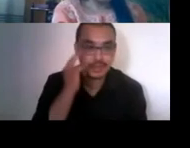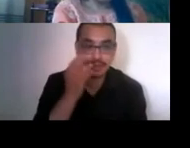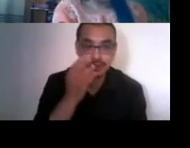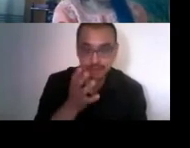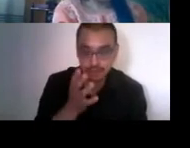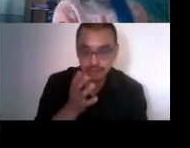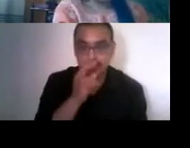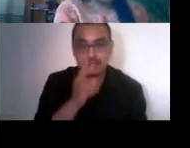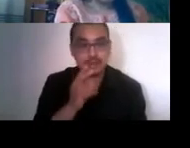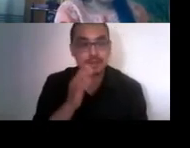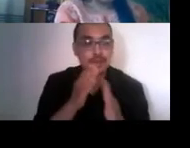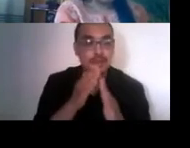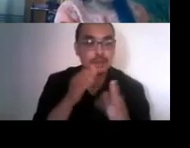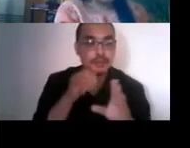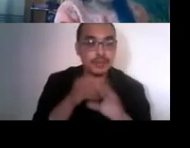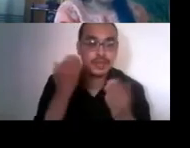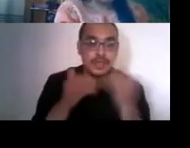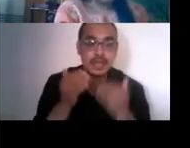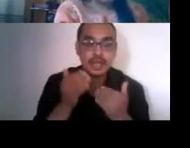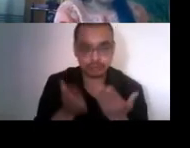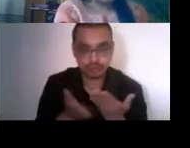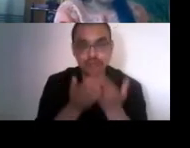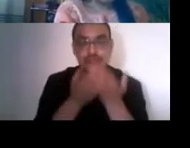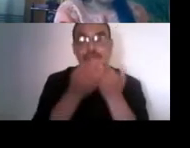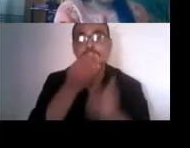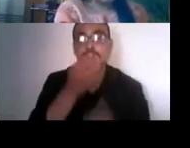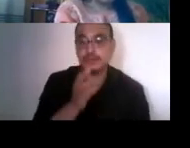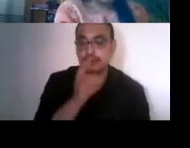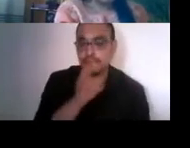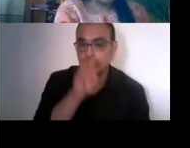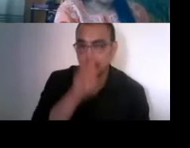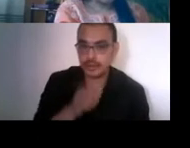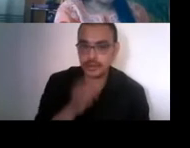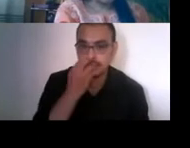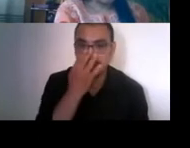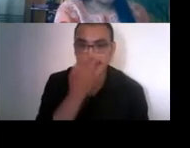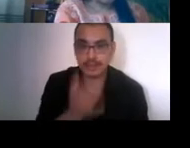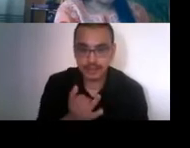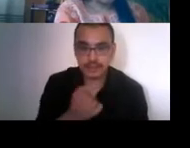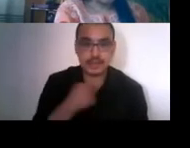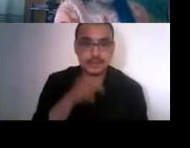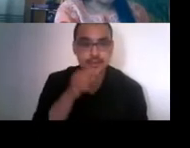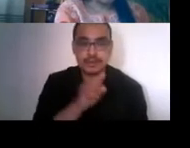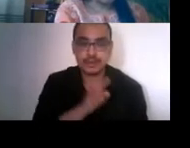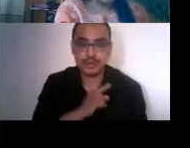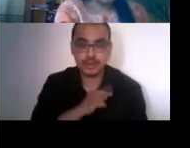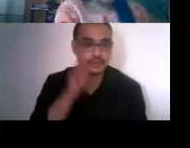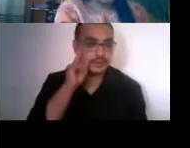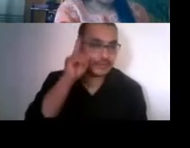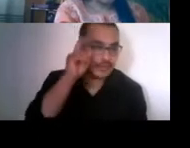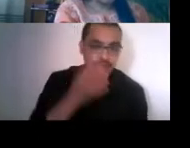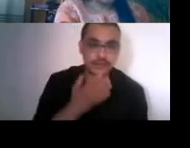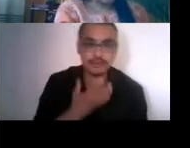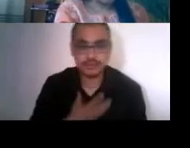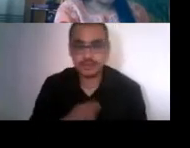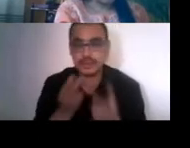चाहिँ घरेलु हिंसामा बढावा दिइरहेको हुन्छ होइन र यस्तो अवस्थामा किन हामीलाई यो खालको डर चिन्ता तनावहरू आइरहेको छ जसले